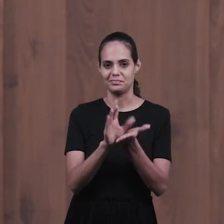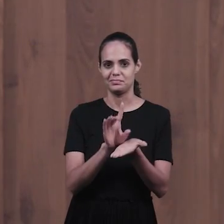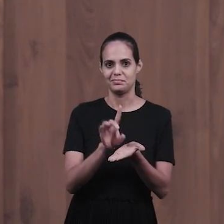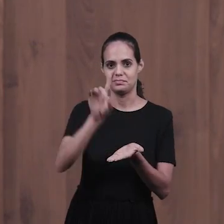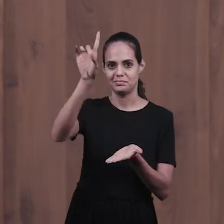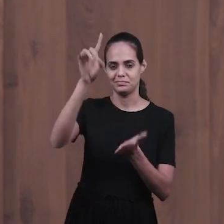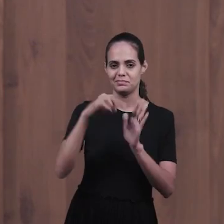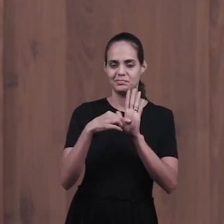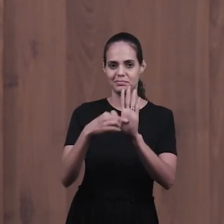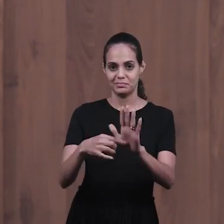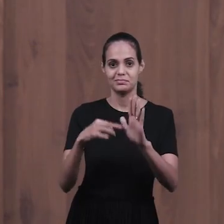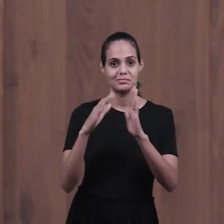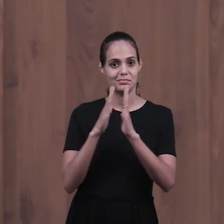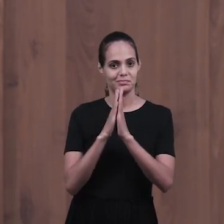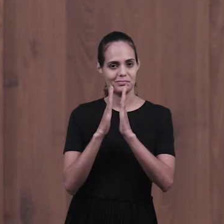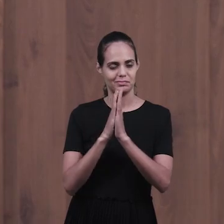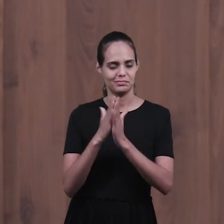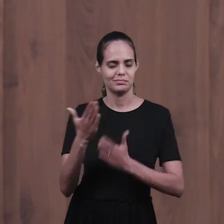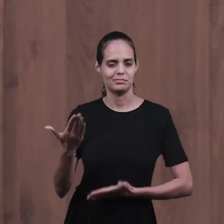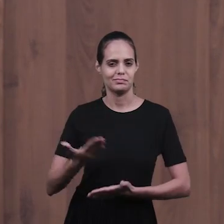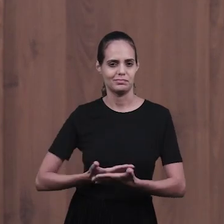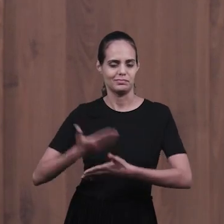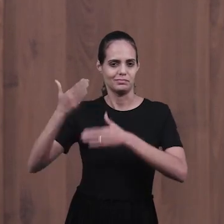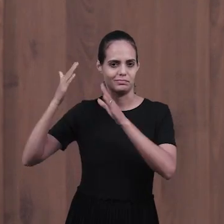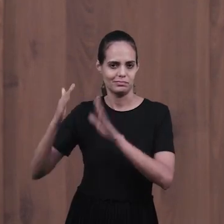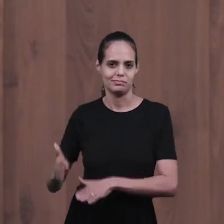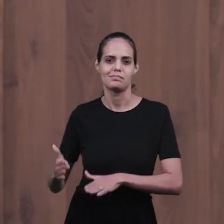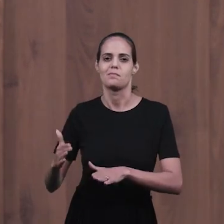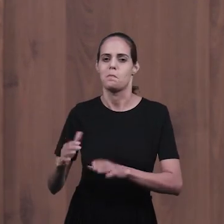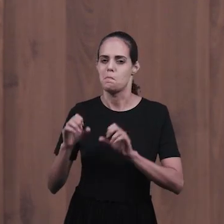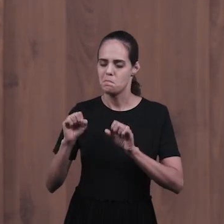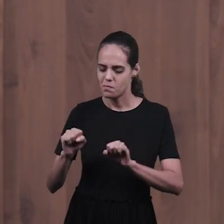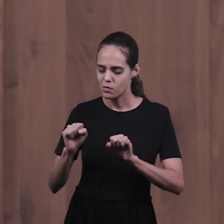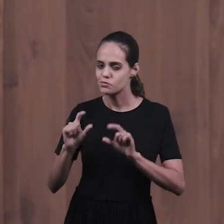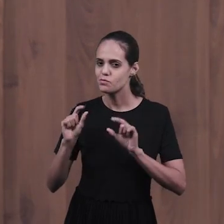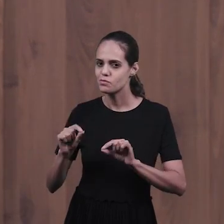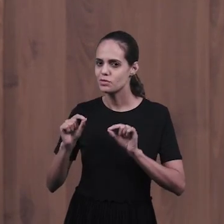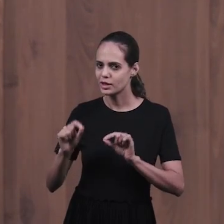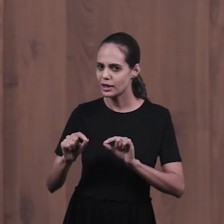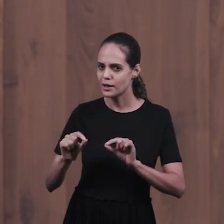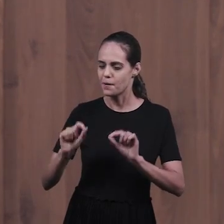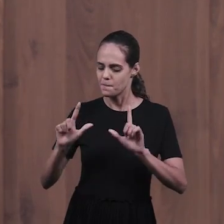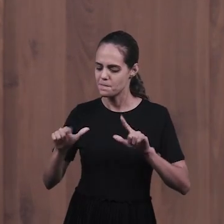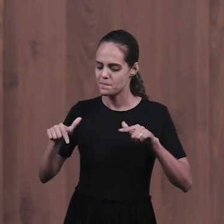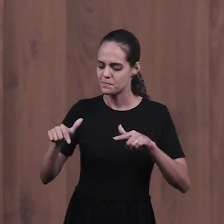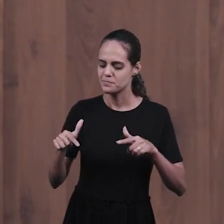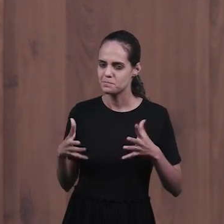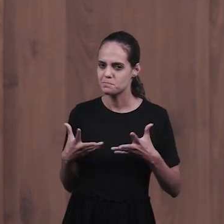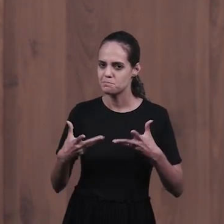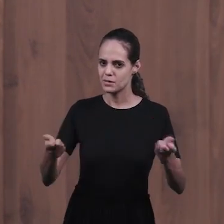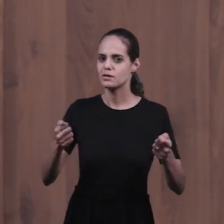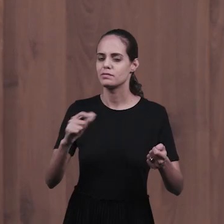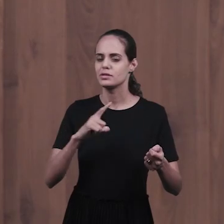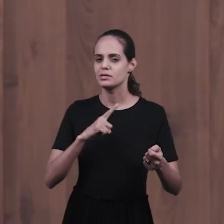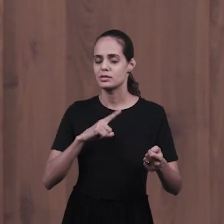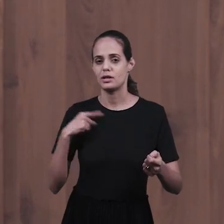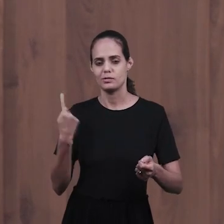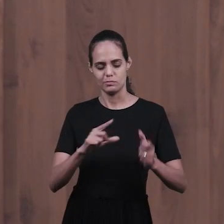la prière du juste peut beaucoup dans ses effets. Et nous sommes justifiés, nous